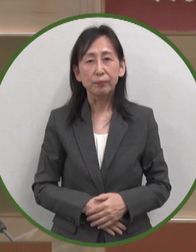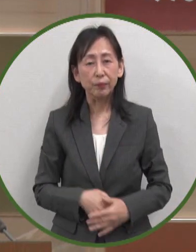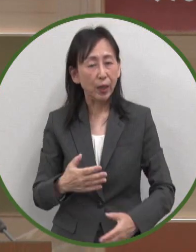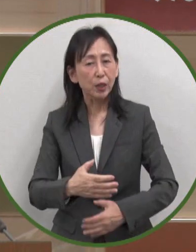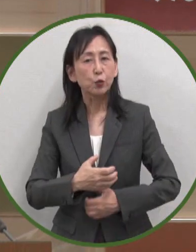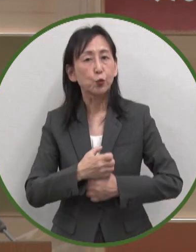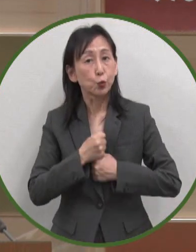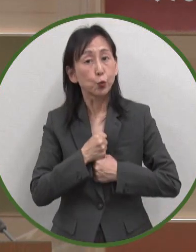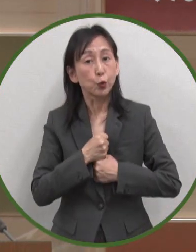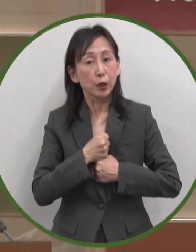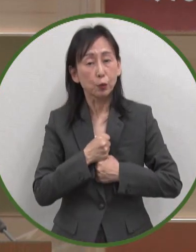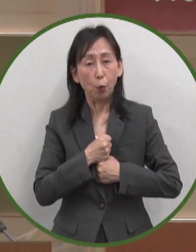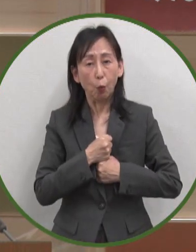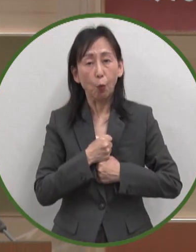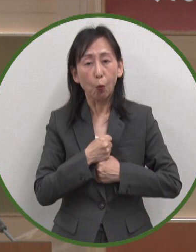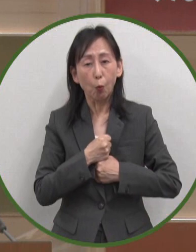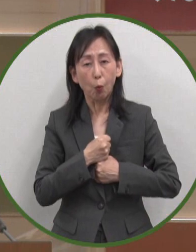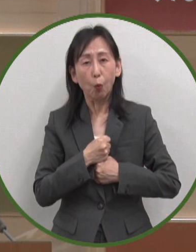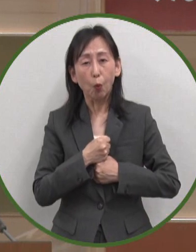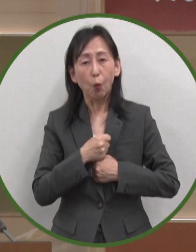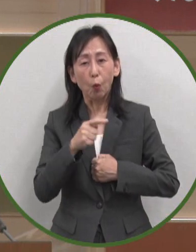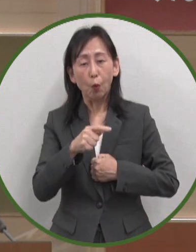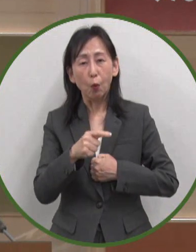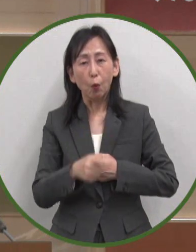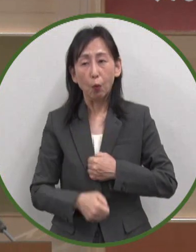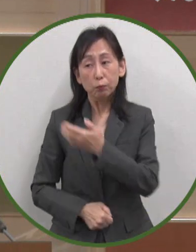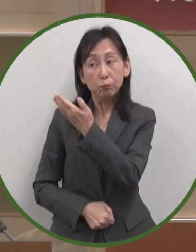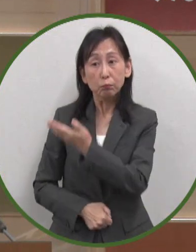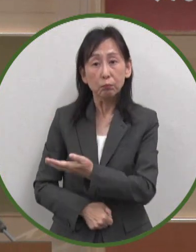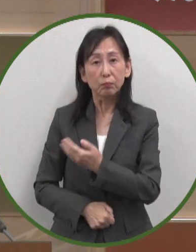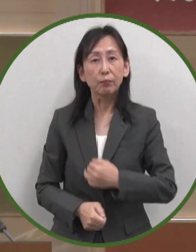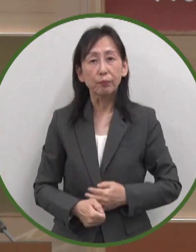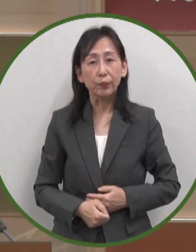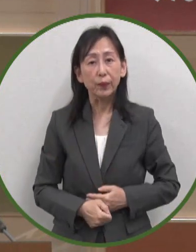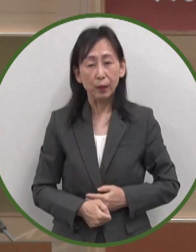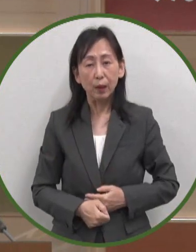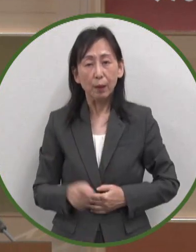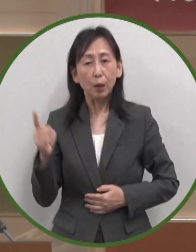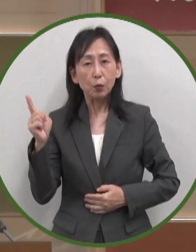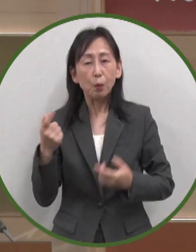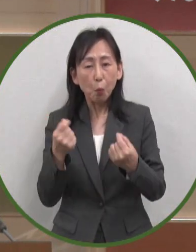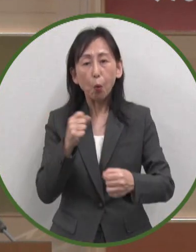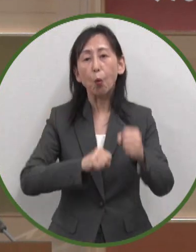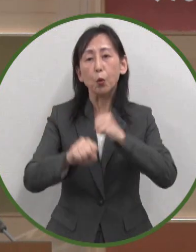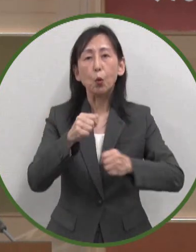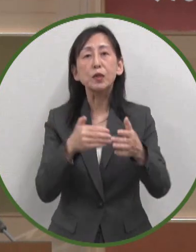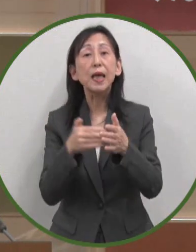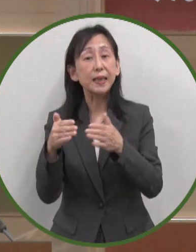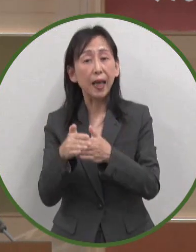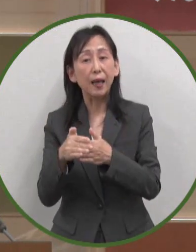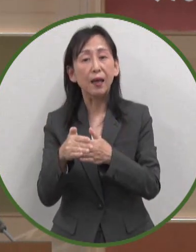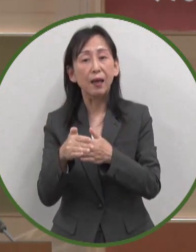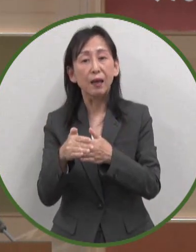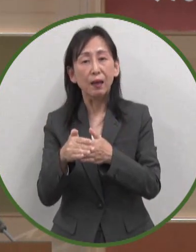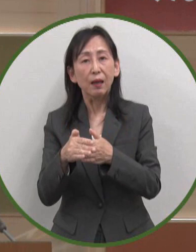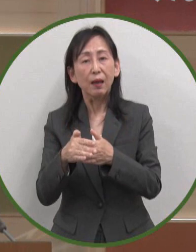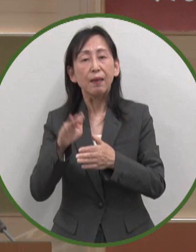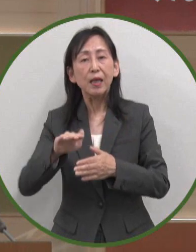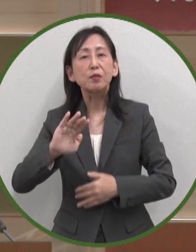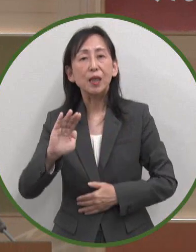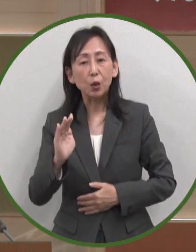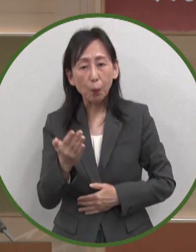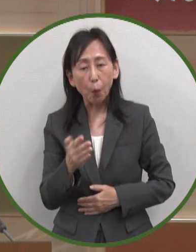注意事項ですね、外出機会、これもすでに行動制限なわけですけども、ただこれはまあお願いという形になっ